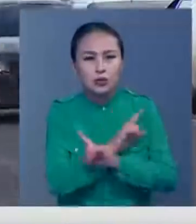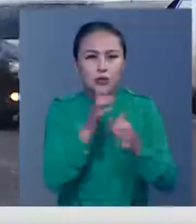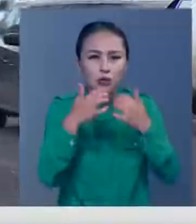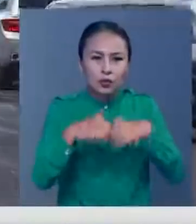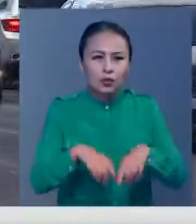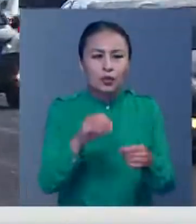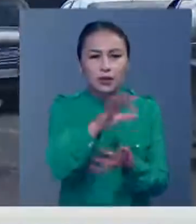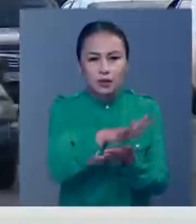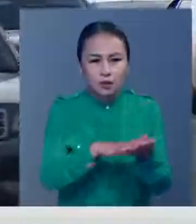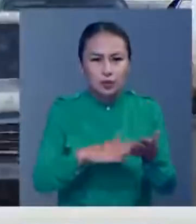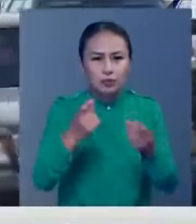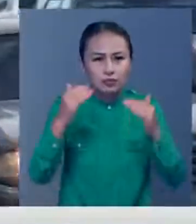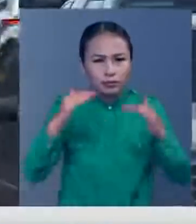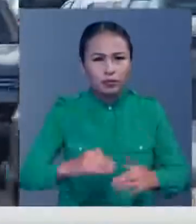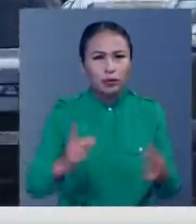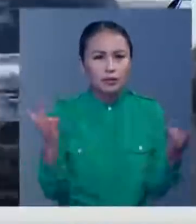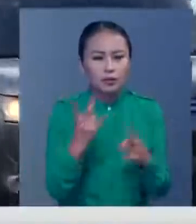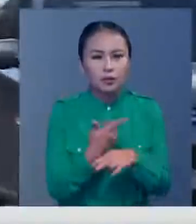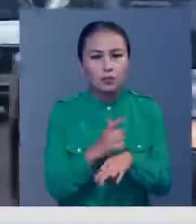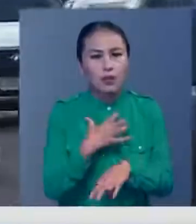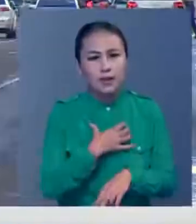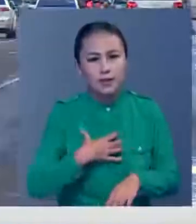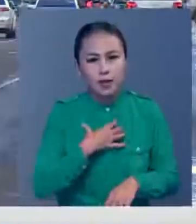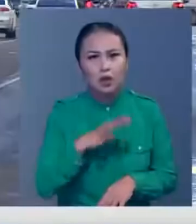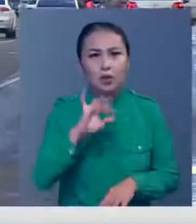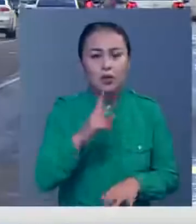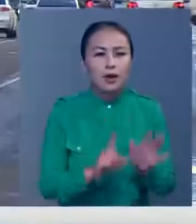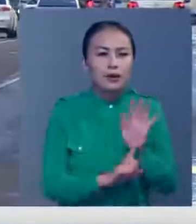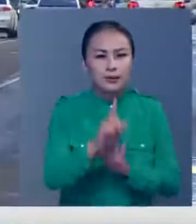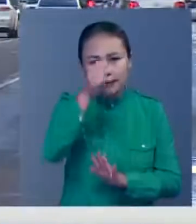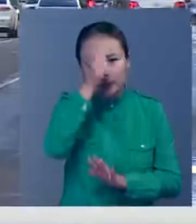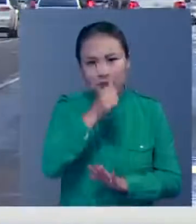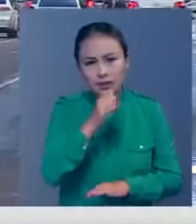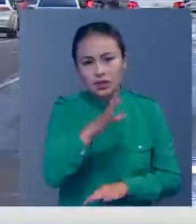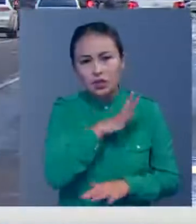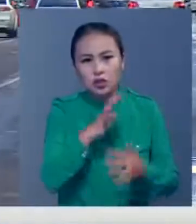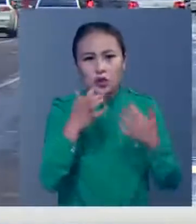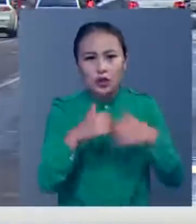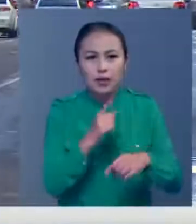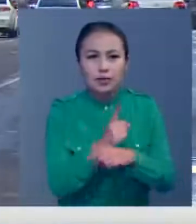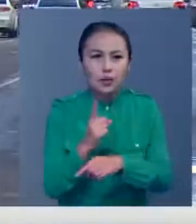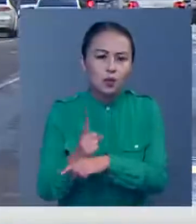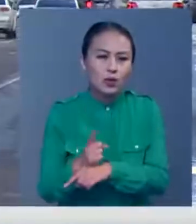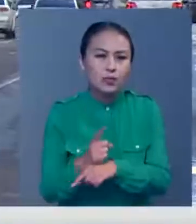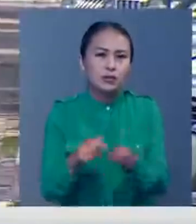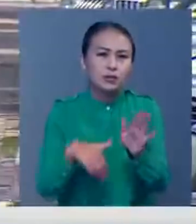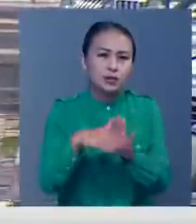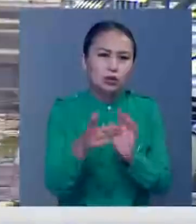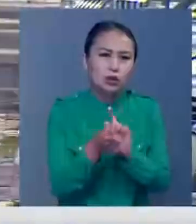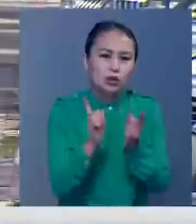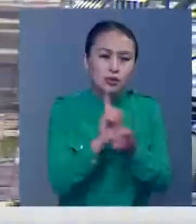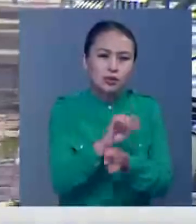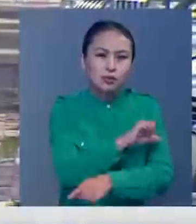өлім-жітім көрсеткішін одан әрі төмендетудің аса маңызды екенін атап өтті. Шілде айында енгізілген шектеу шараларының оң әсерін